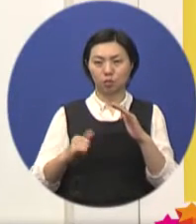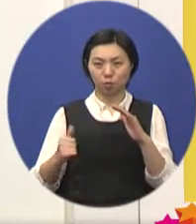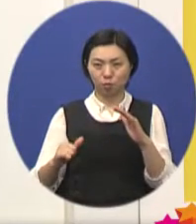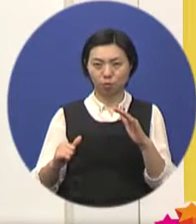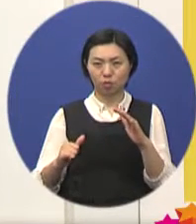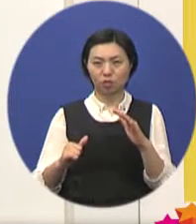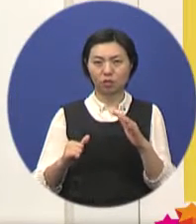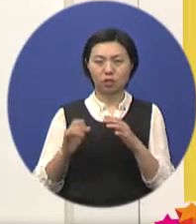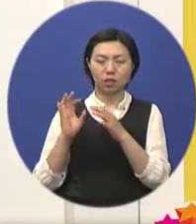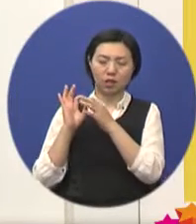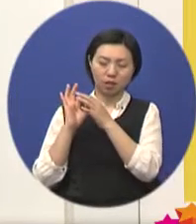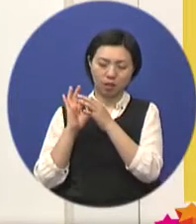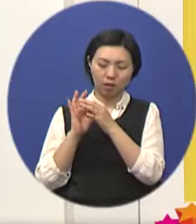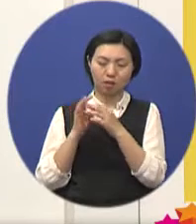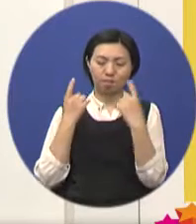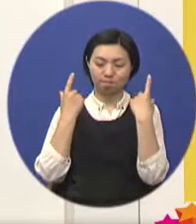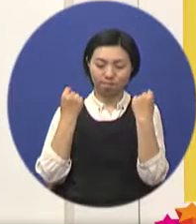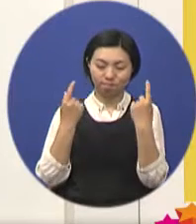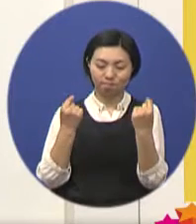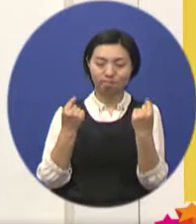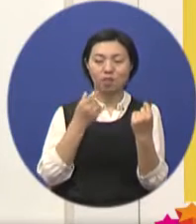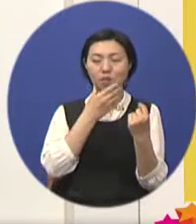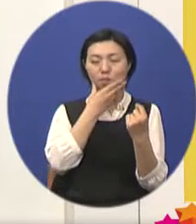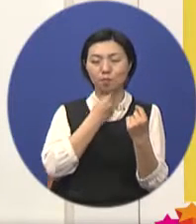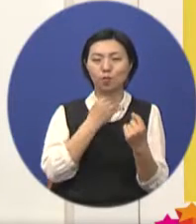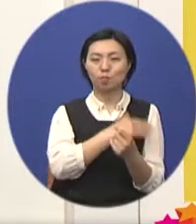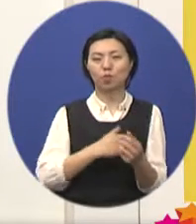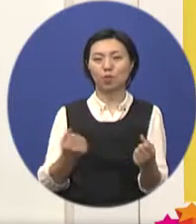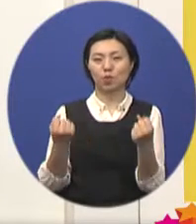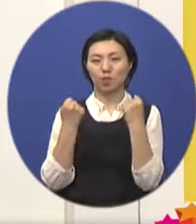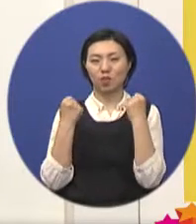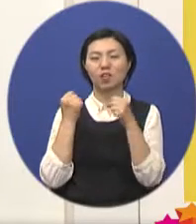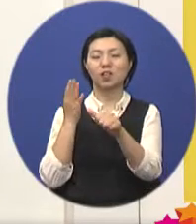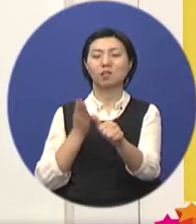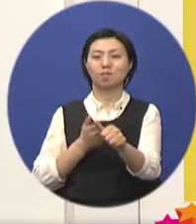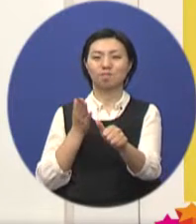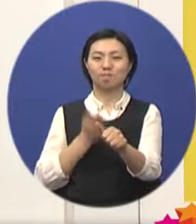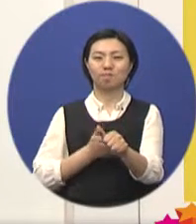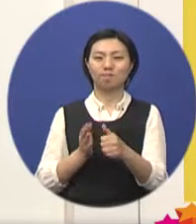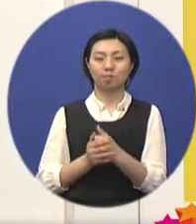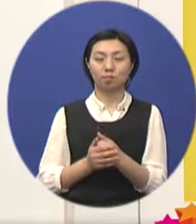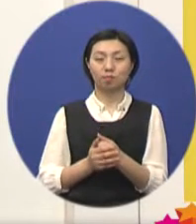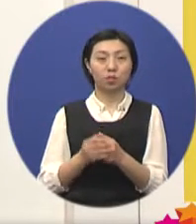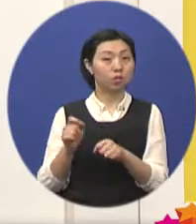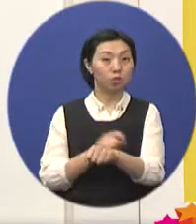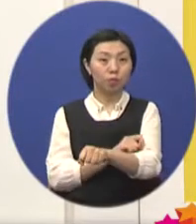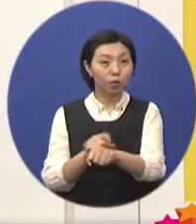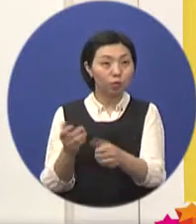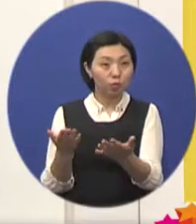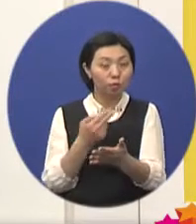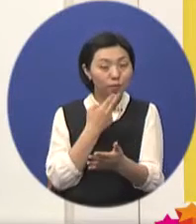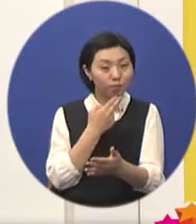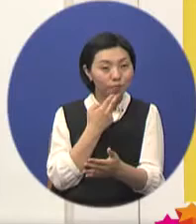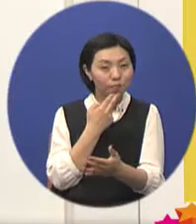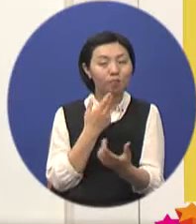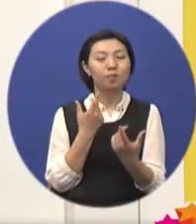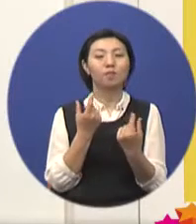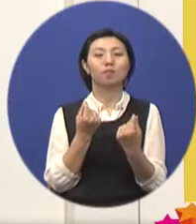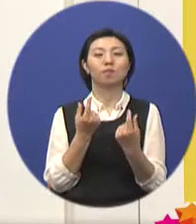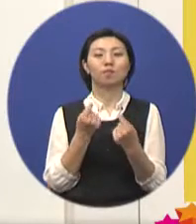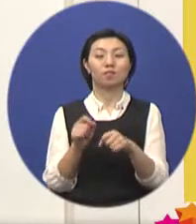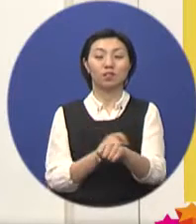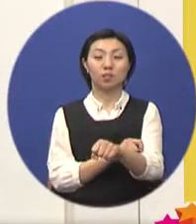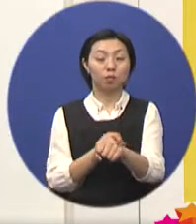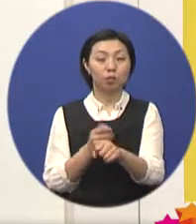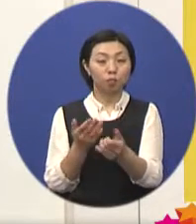여전히 행복하고 뭐 건강하고 행복했으면 좋겠어요. 네. 예. 별일은 없으신 거죠? 예, 예. 집안에 특별한